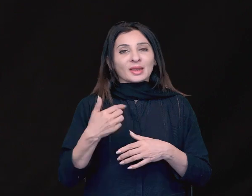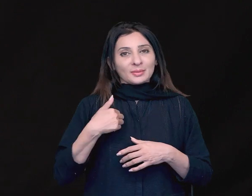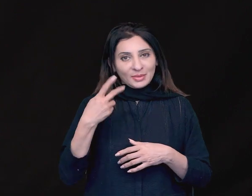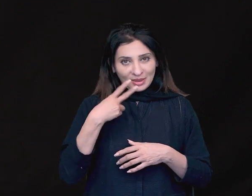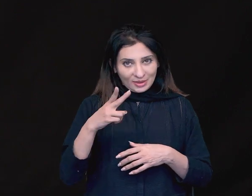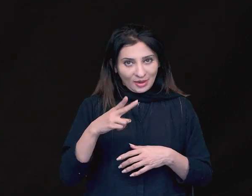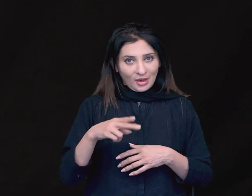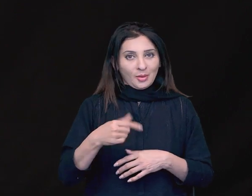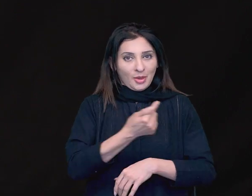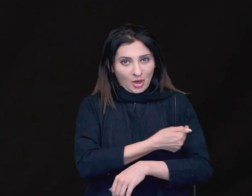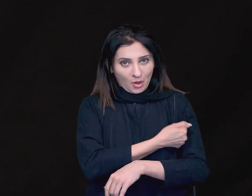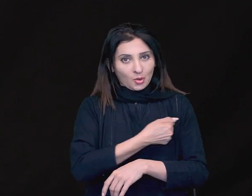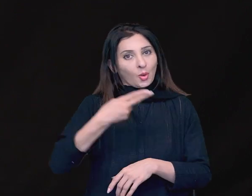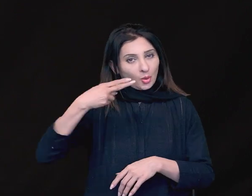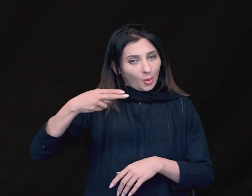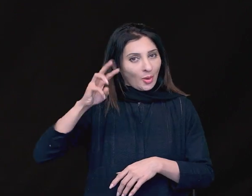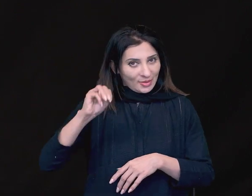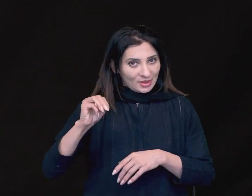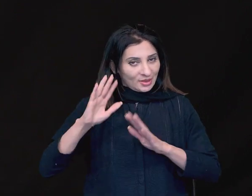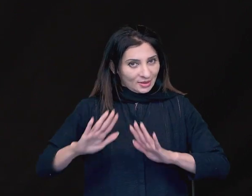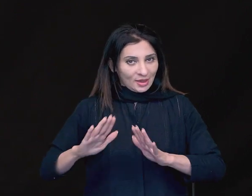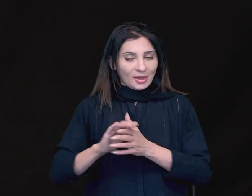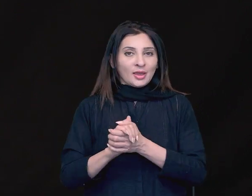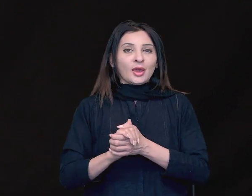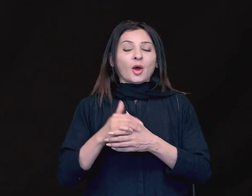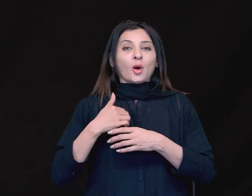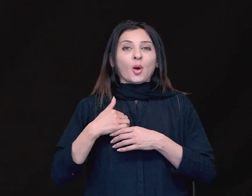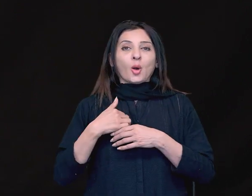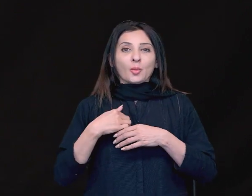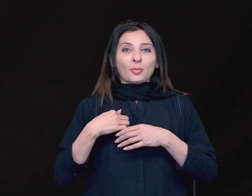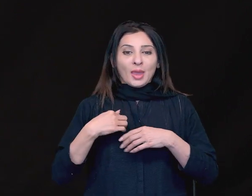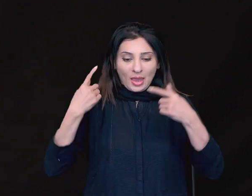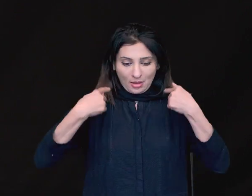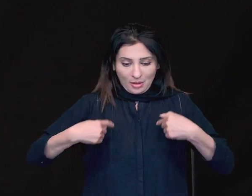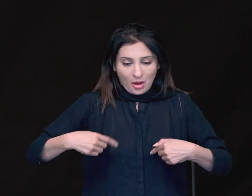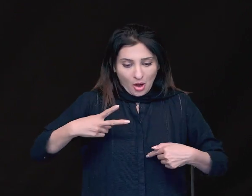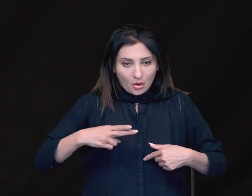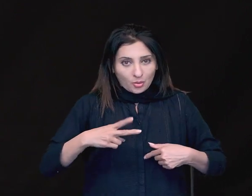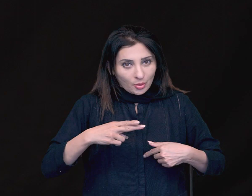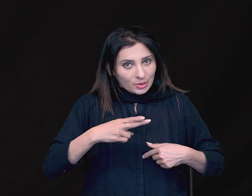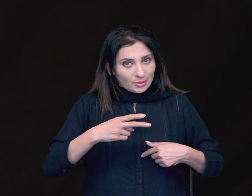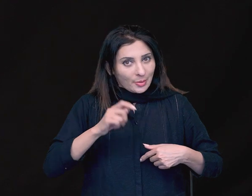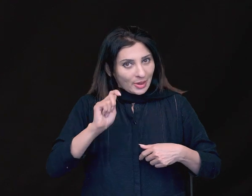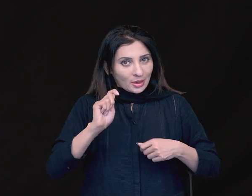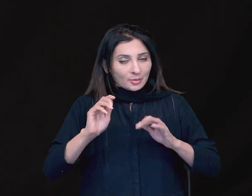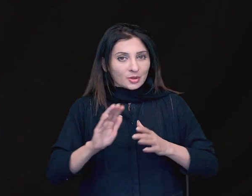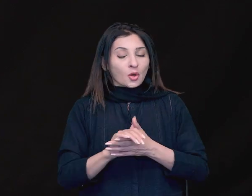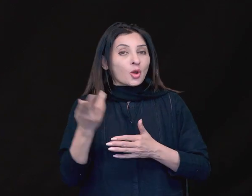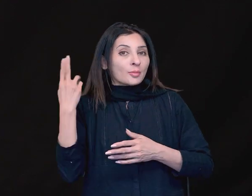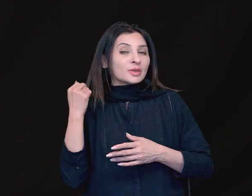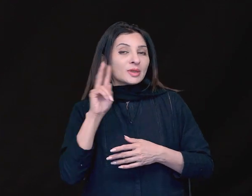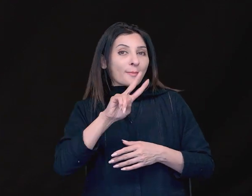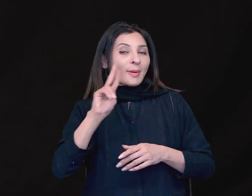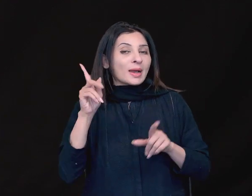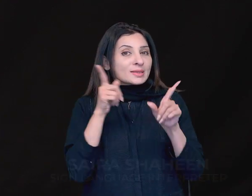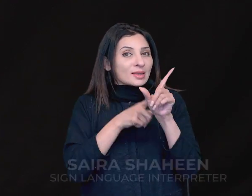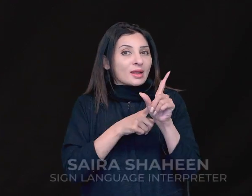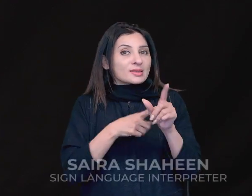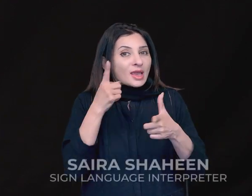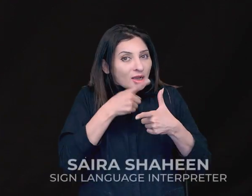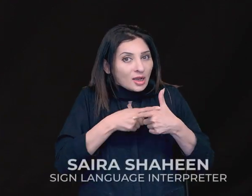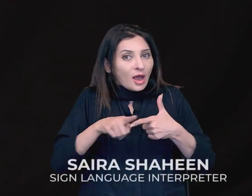मेरा नाम डॉक्टर हुमा मजीद है और मैं सर्जरी के शोबे से मुंसलिक हूँ और पिछले 22 साल से लाहौर